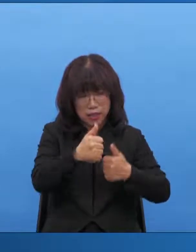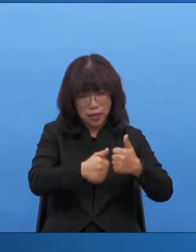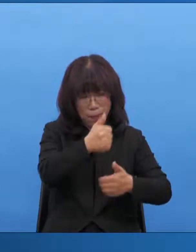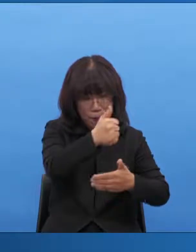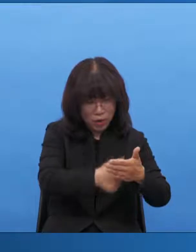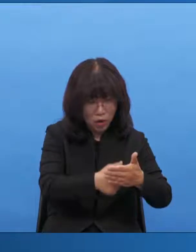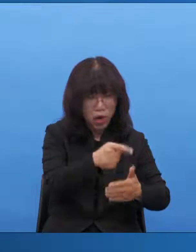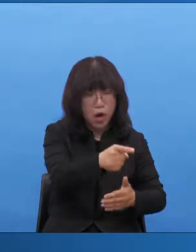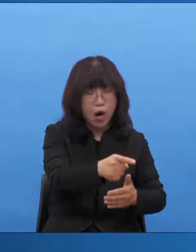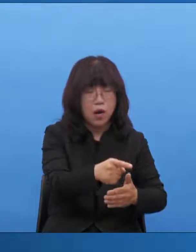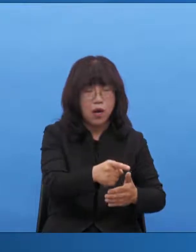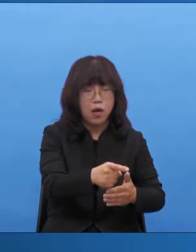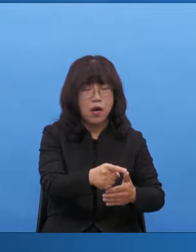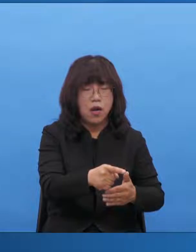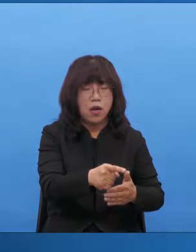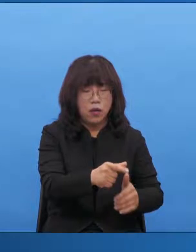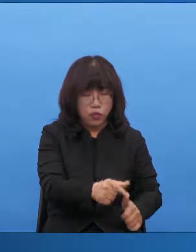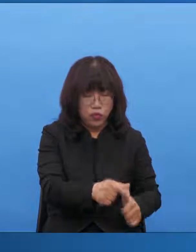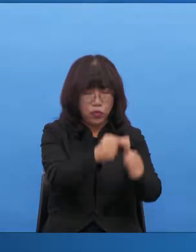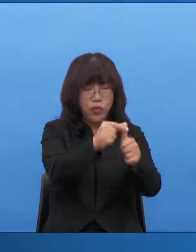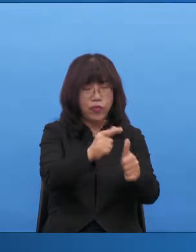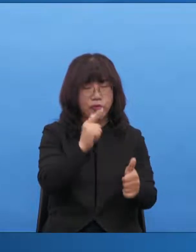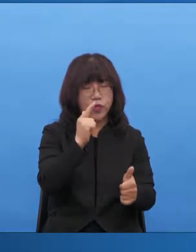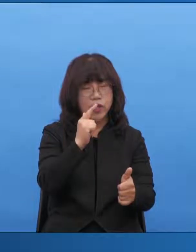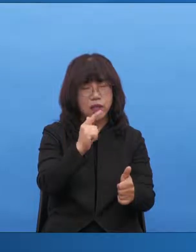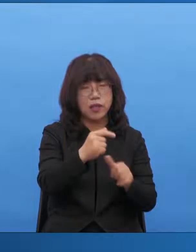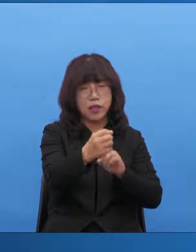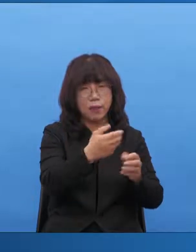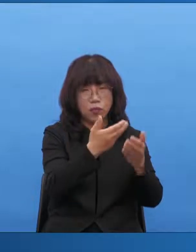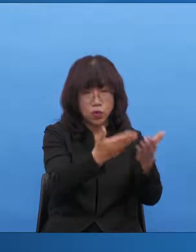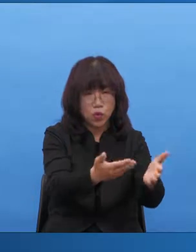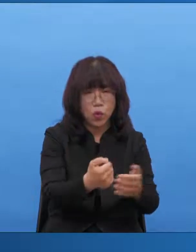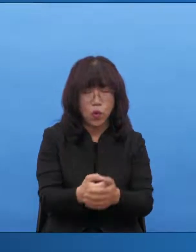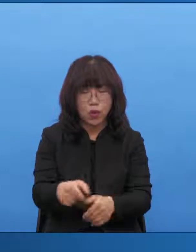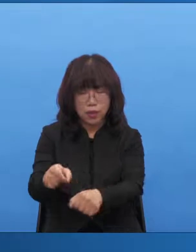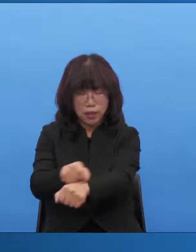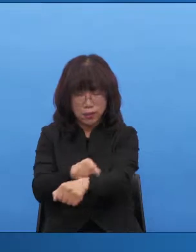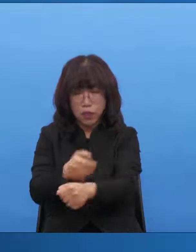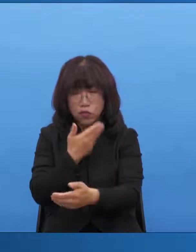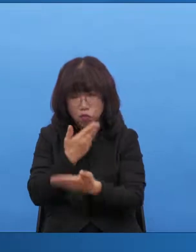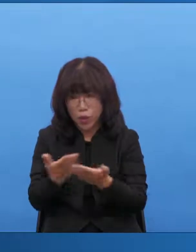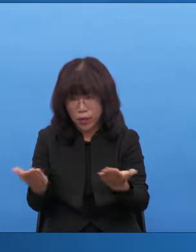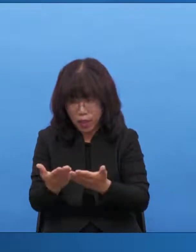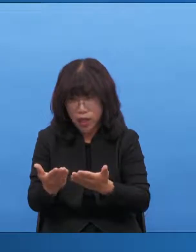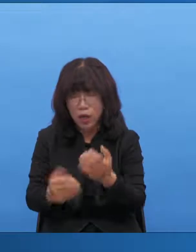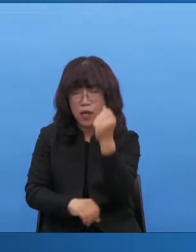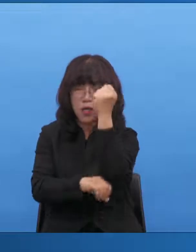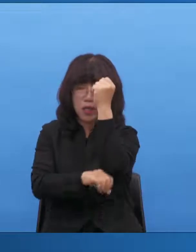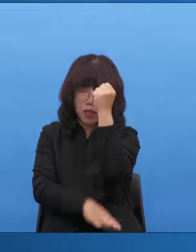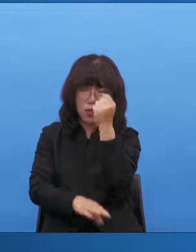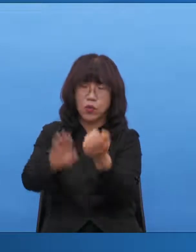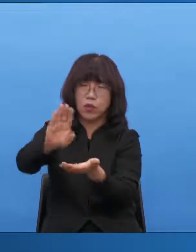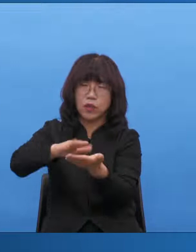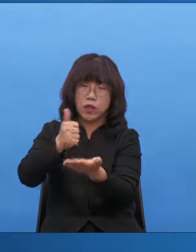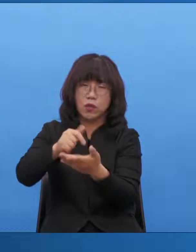답을 주고, 특별한 일을 하는 성도들은 그리스도로 기초를 든든하게 세워주라고